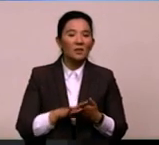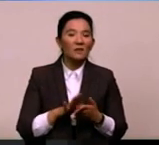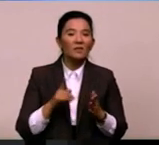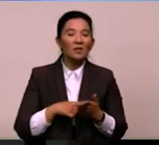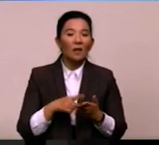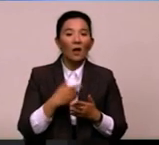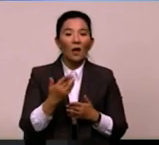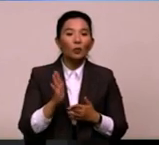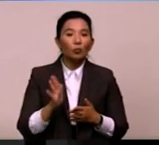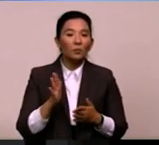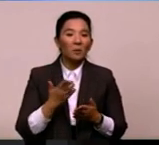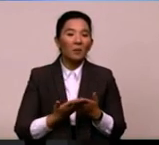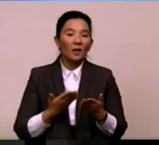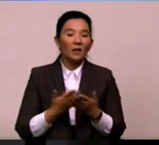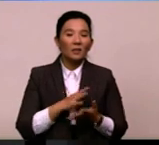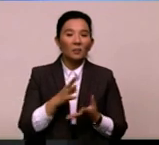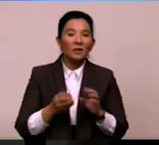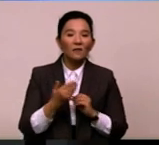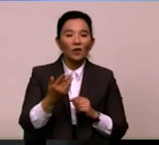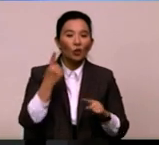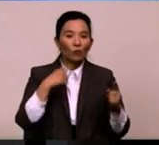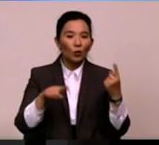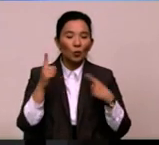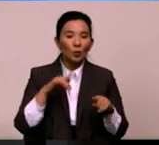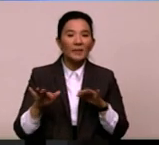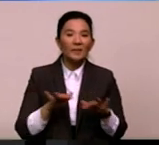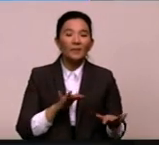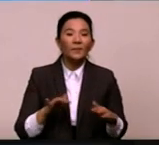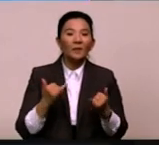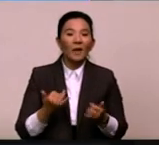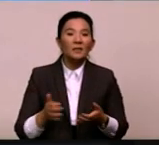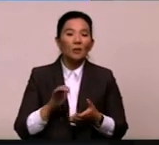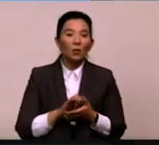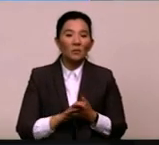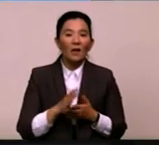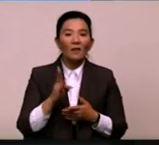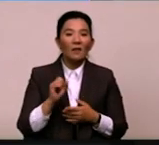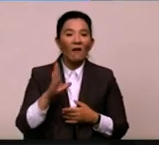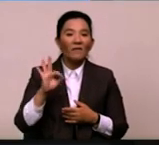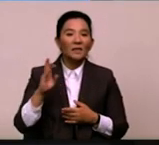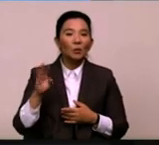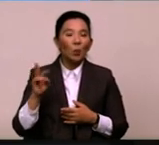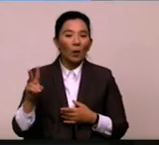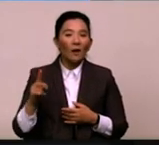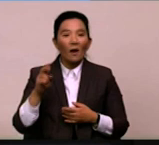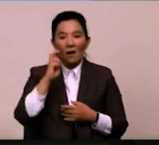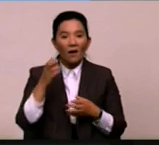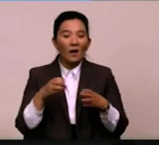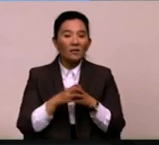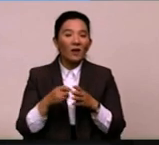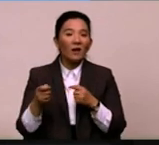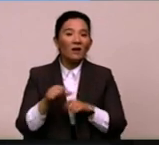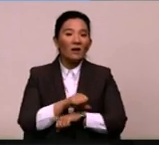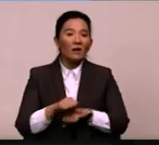предполагать вашу творческую деятельность. Итак, давайте ознакомимся. На востоке ханство